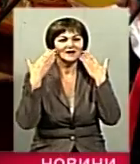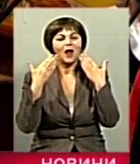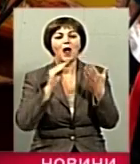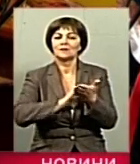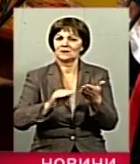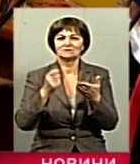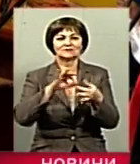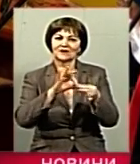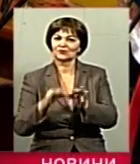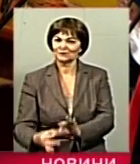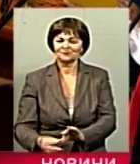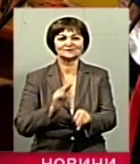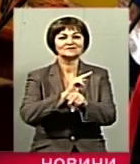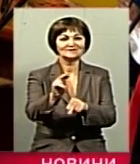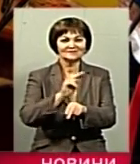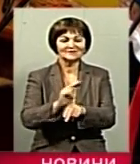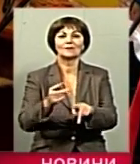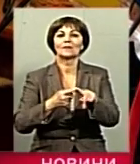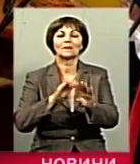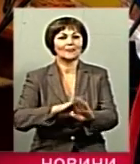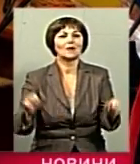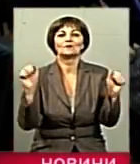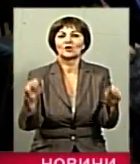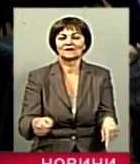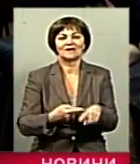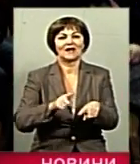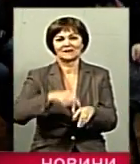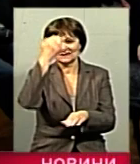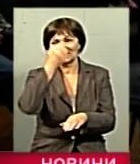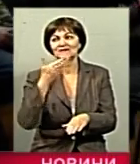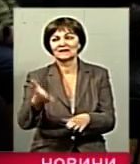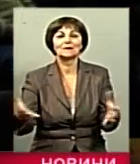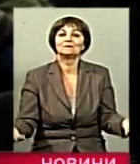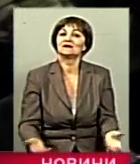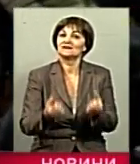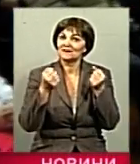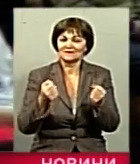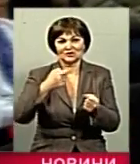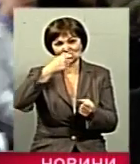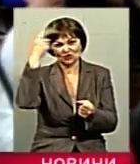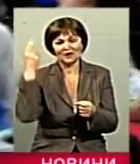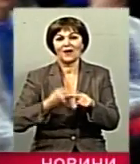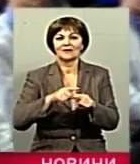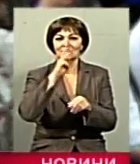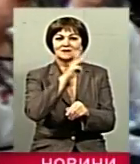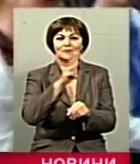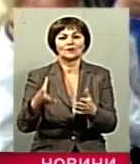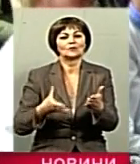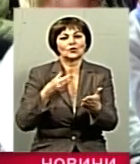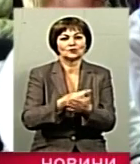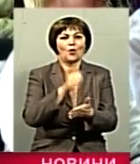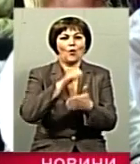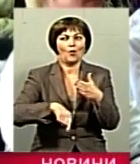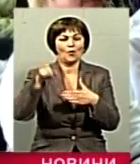складніше. Навчання учнів чеської стало реальним завдяки підтримці спілки волинських чехів у Житомирі. А зарплату вчителька отримує із